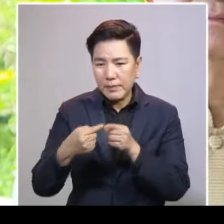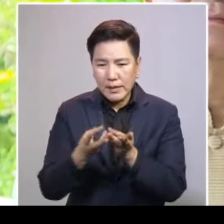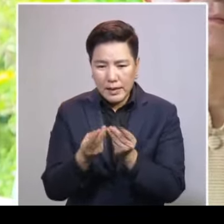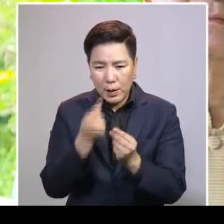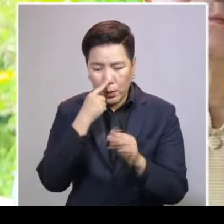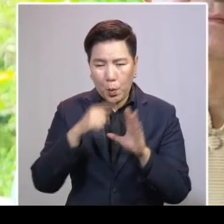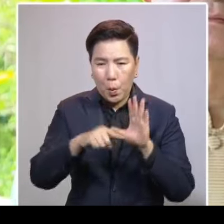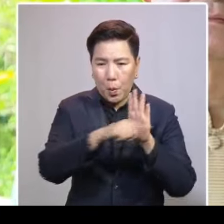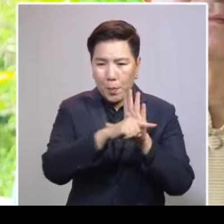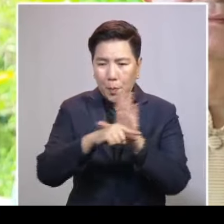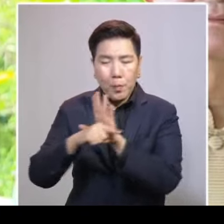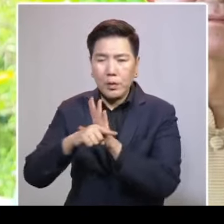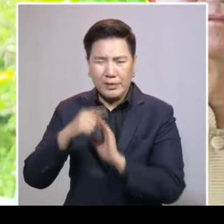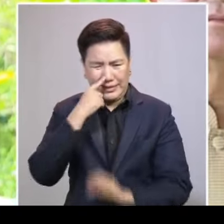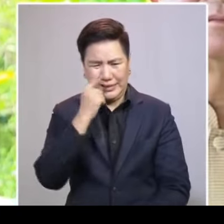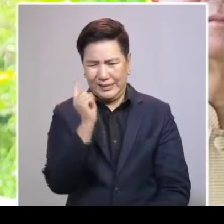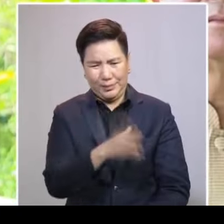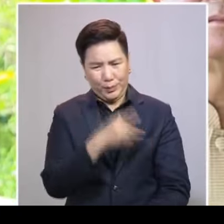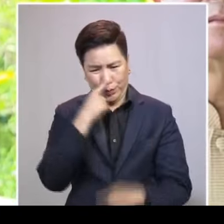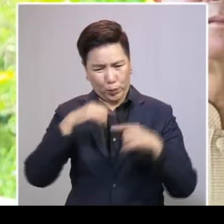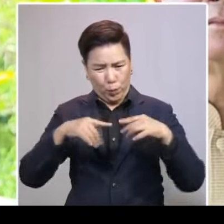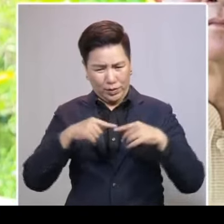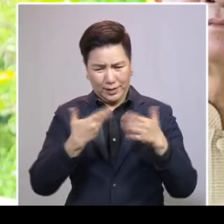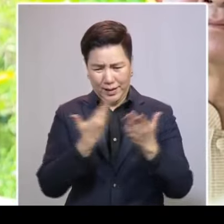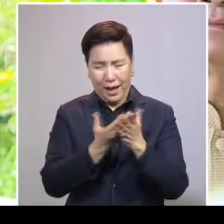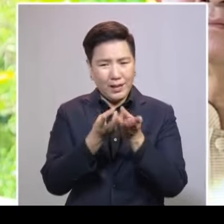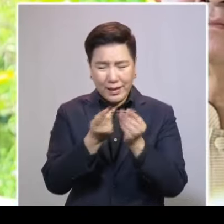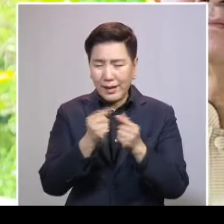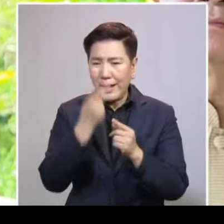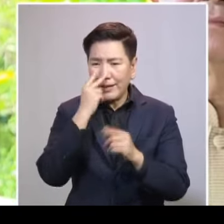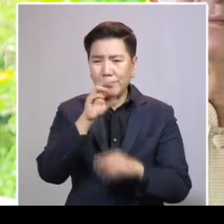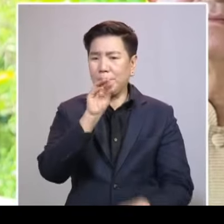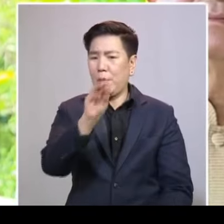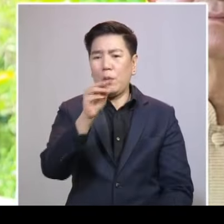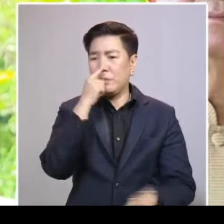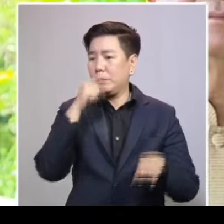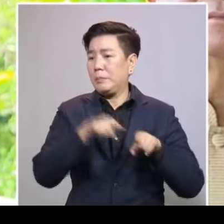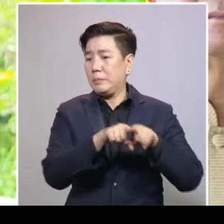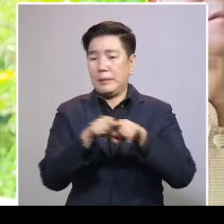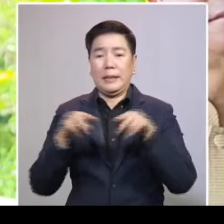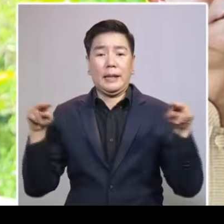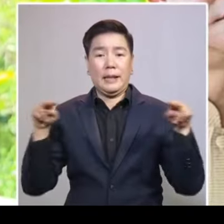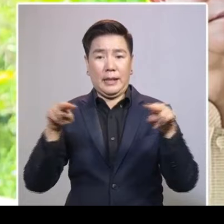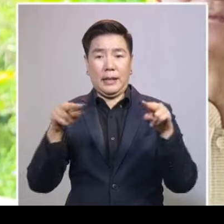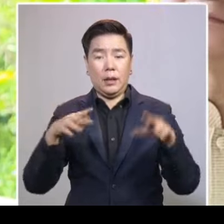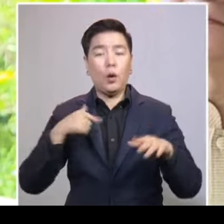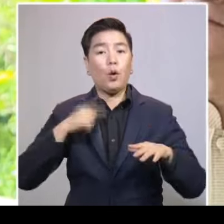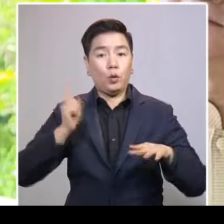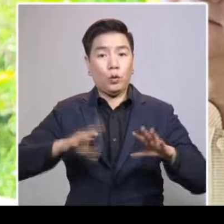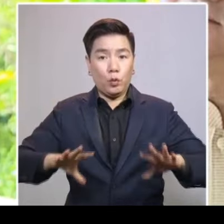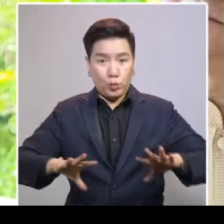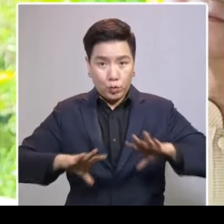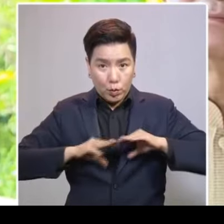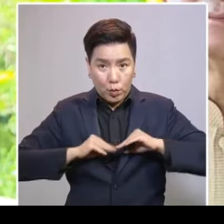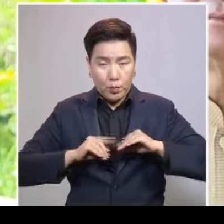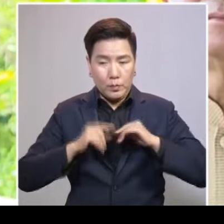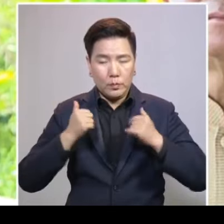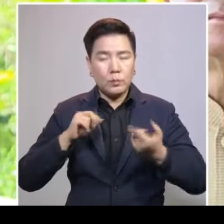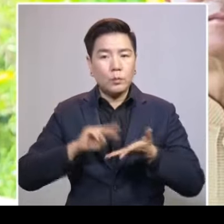ที่มันติดลบมาเนี่ยตัวเลขที่มันไม่จริงไม่ตรงนะครับตัวเลขมันก็ชัดเจนอยู่แล้วนะครับเพราะนั้นก็ยอมรับมาว่าจริงแล้วอินเฟล